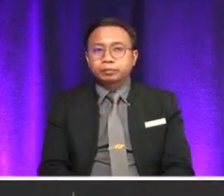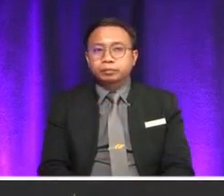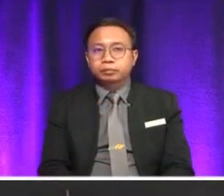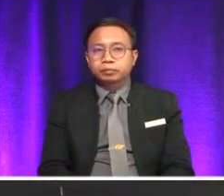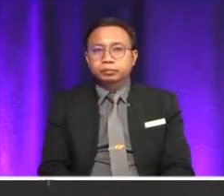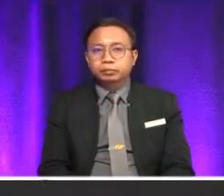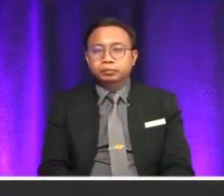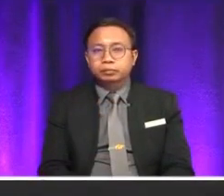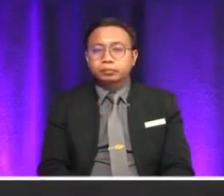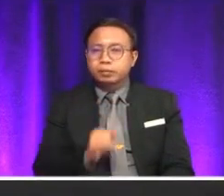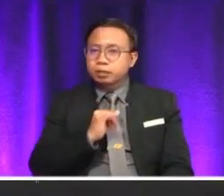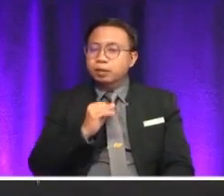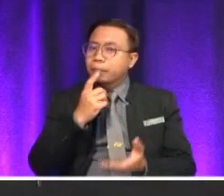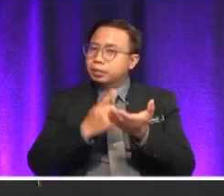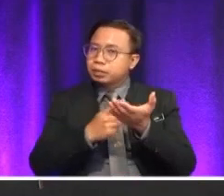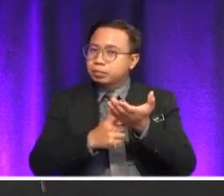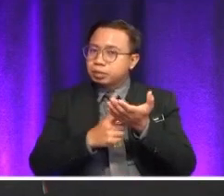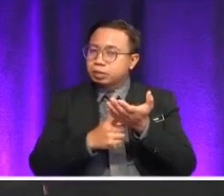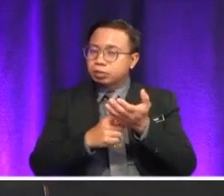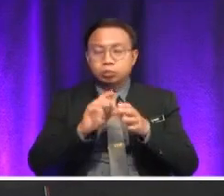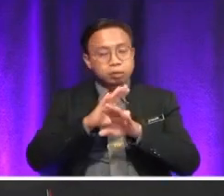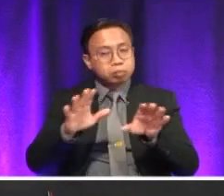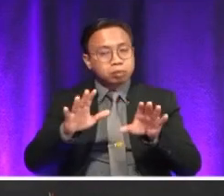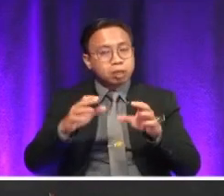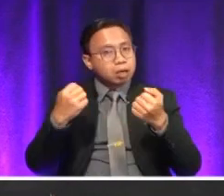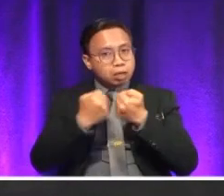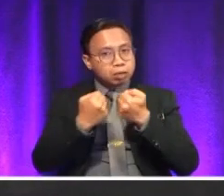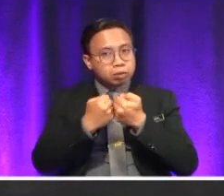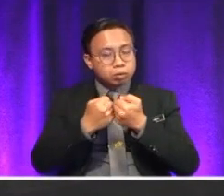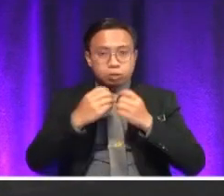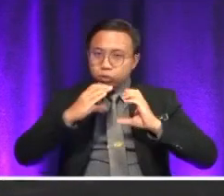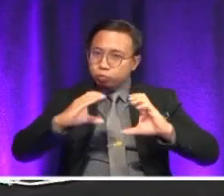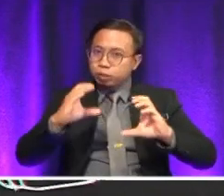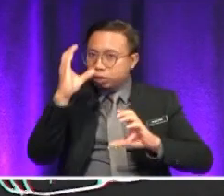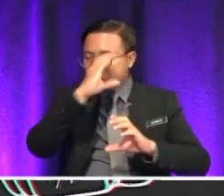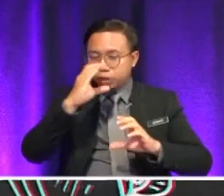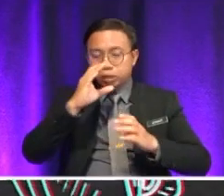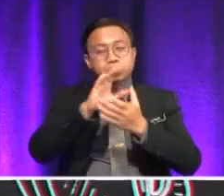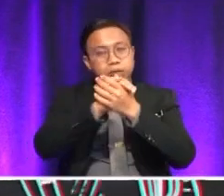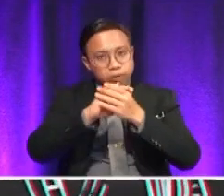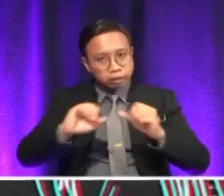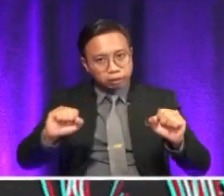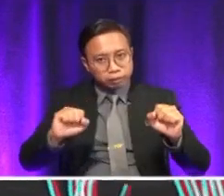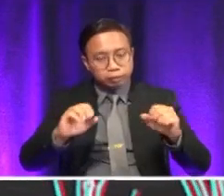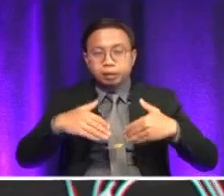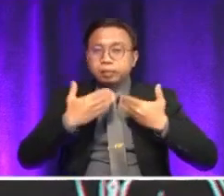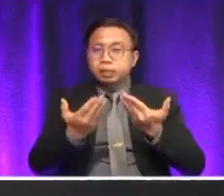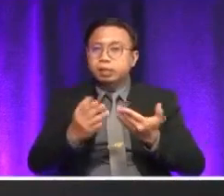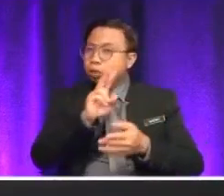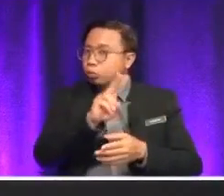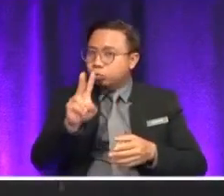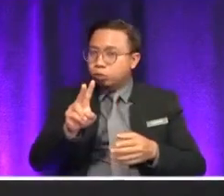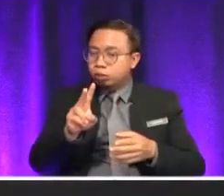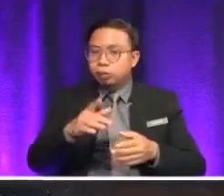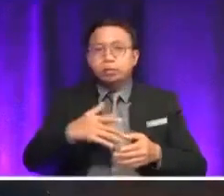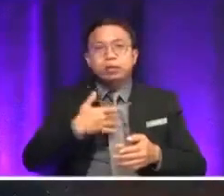Saya cuba berbincang secara elok supaya tidak bergaduh dan cuba mencari penyelesaian supaya dua-dua bersatu. Okey,